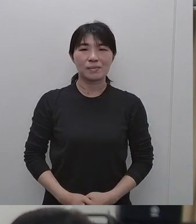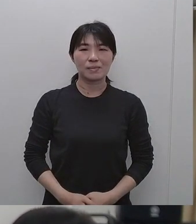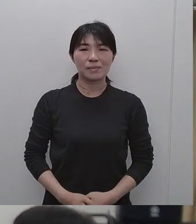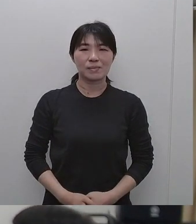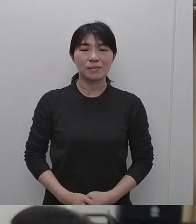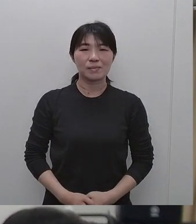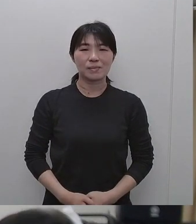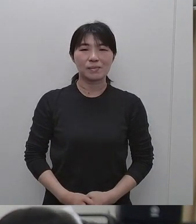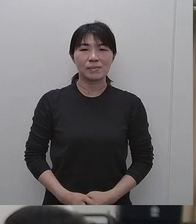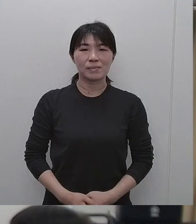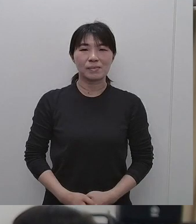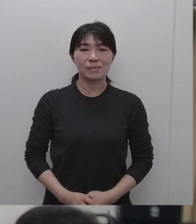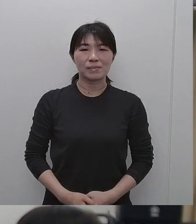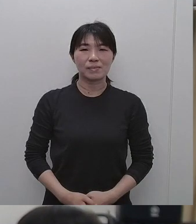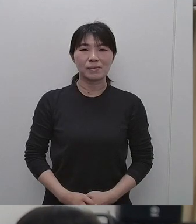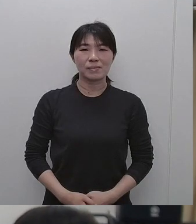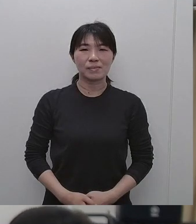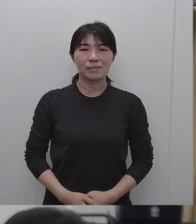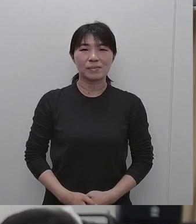名前は。